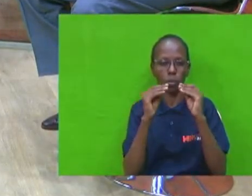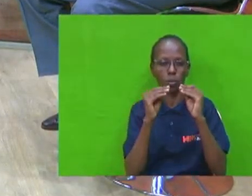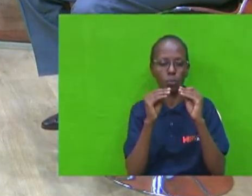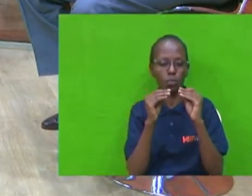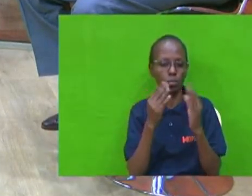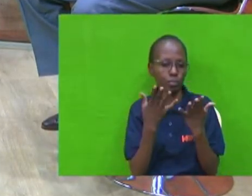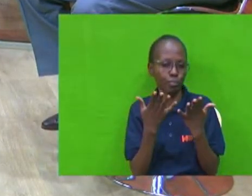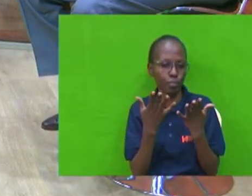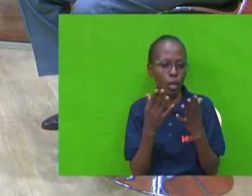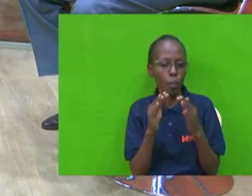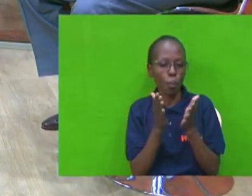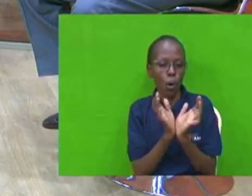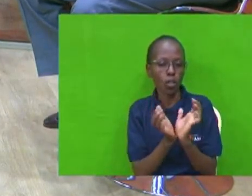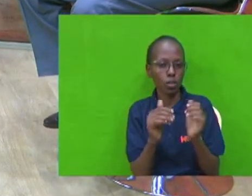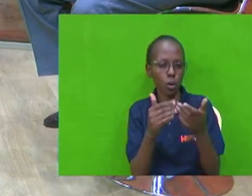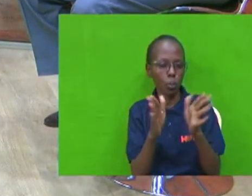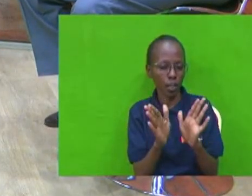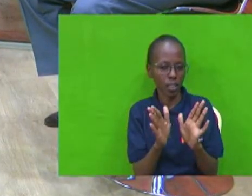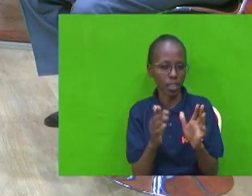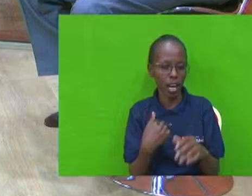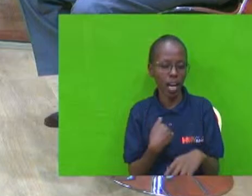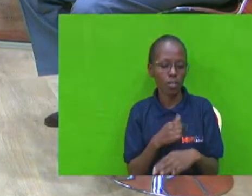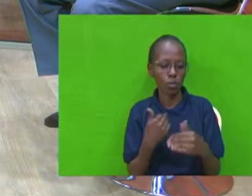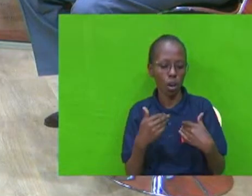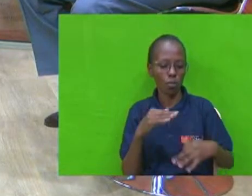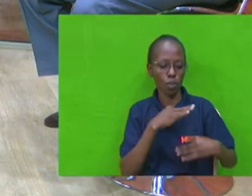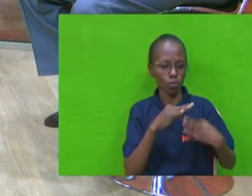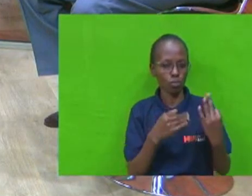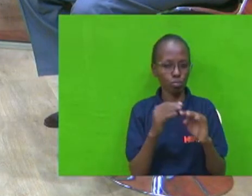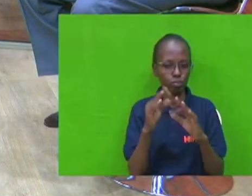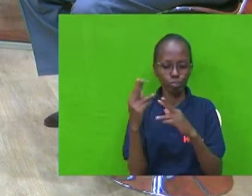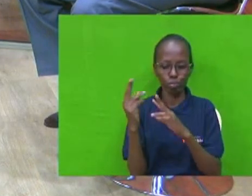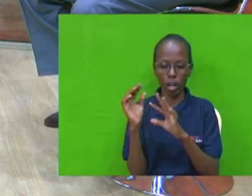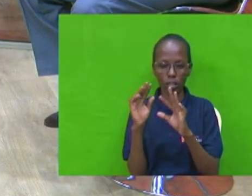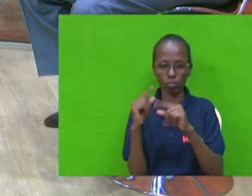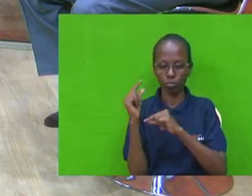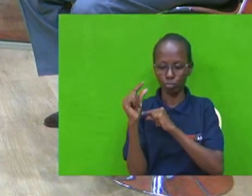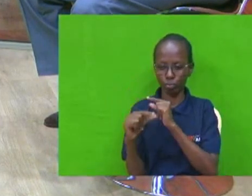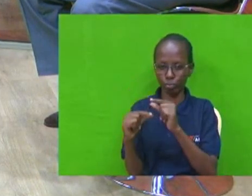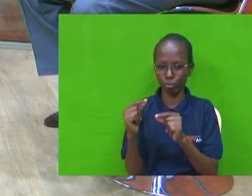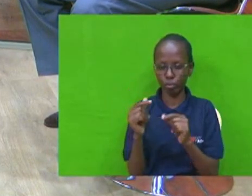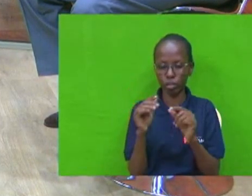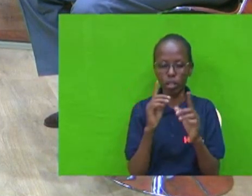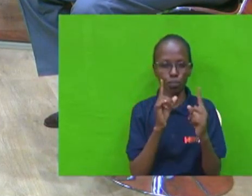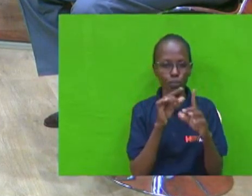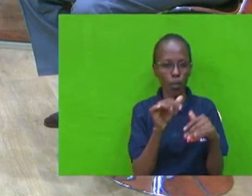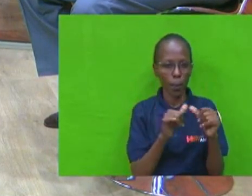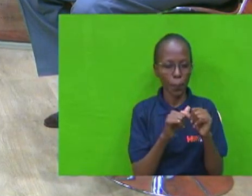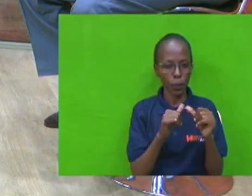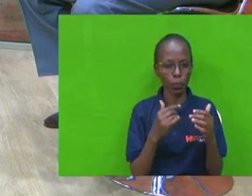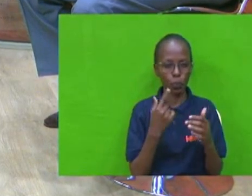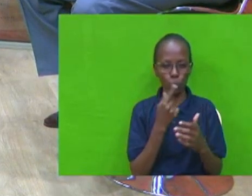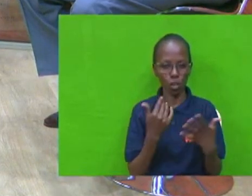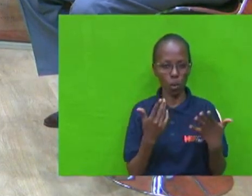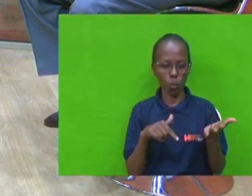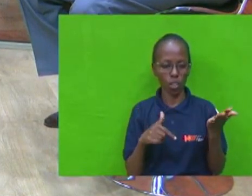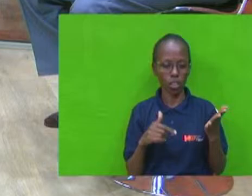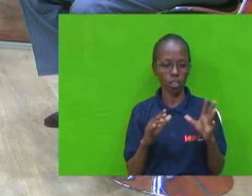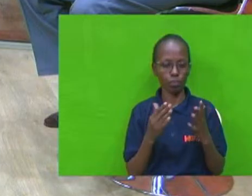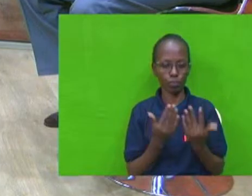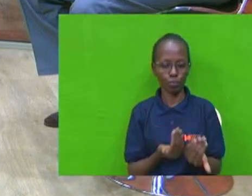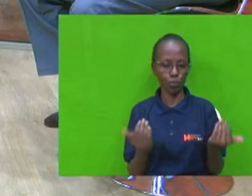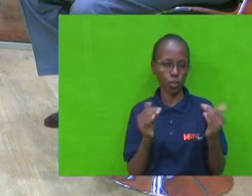anafungua ukurasa ili tuweze kuwa na umoja katika vizazi. Anazungumzia wale ambao tunasema ni wadogo katika